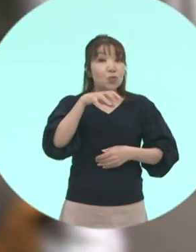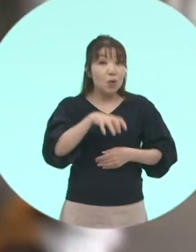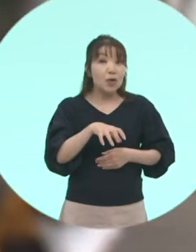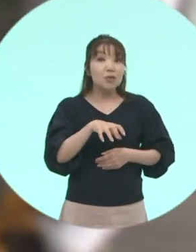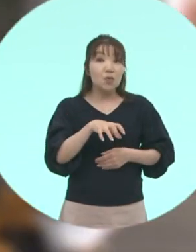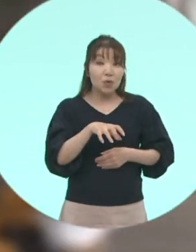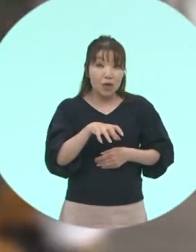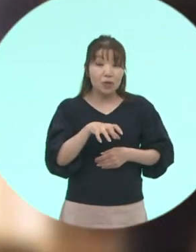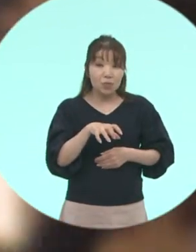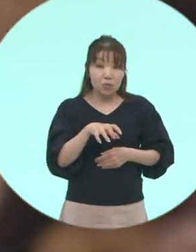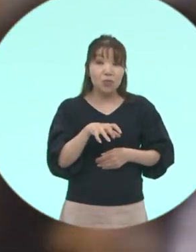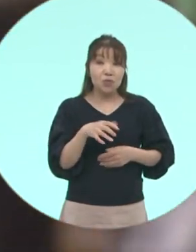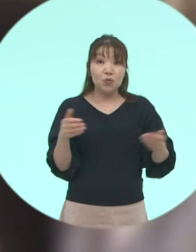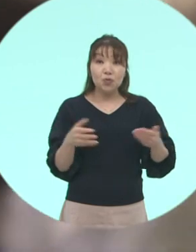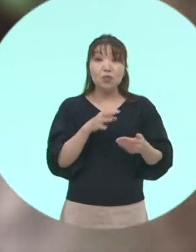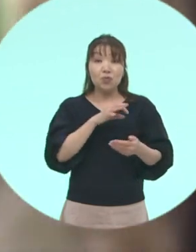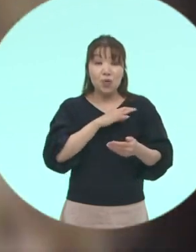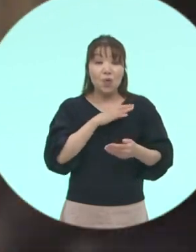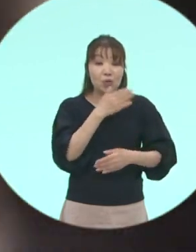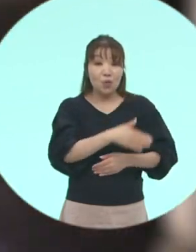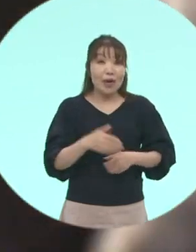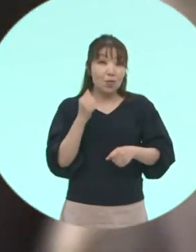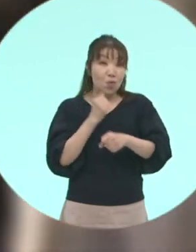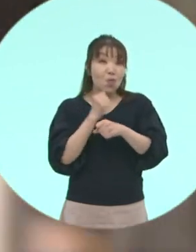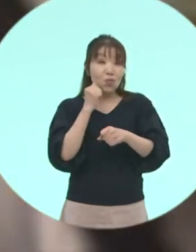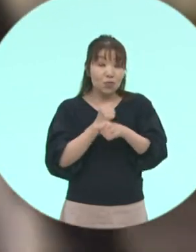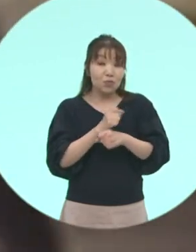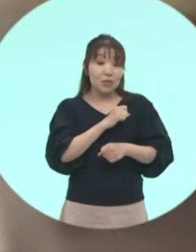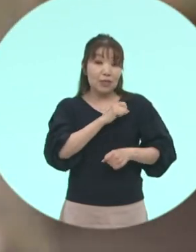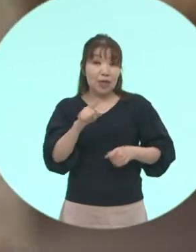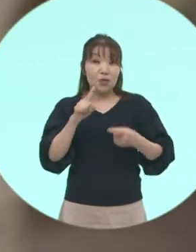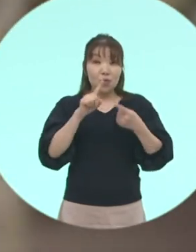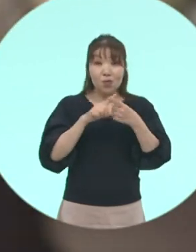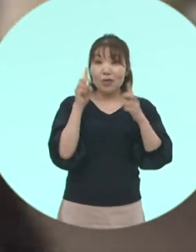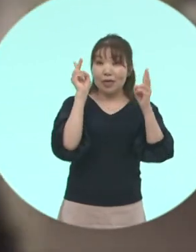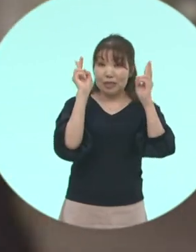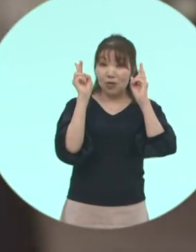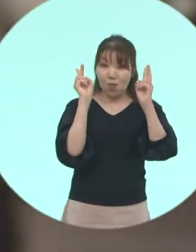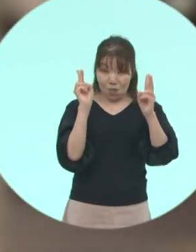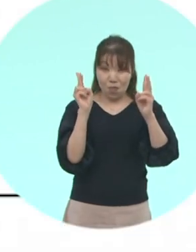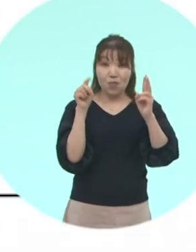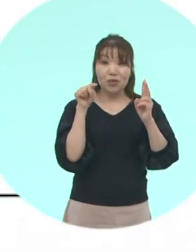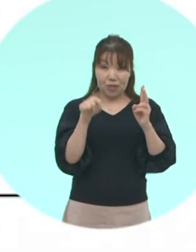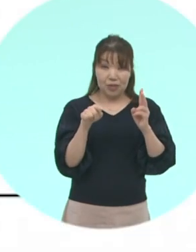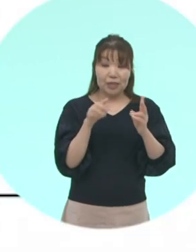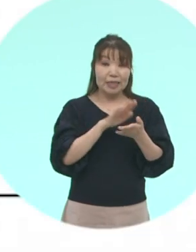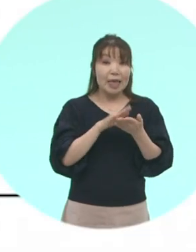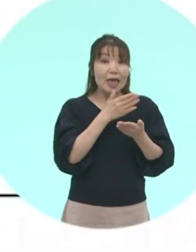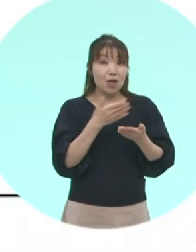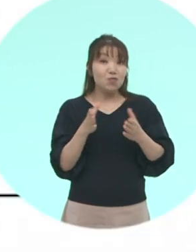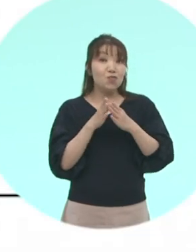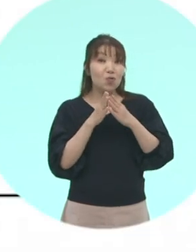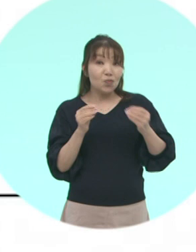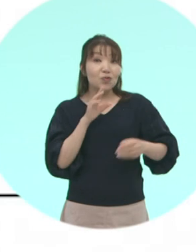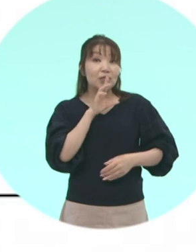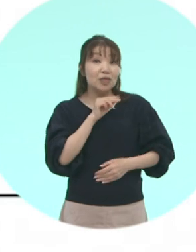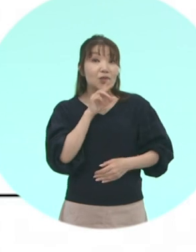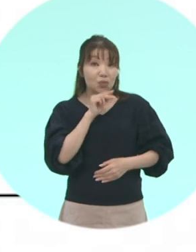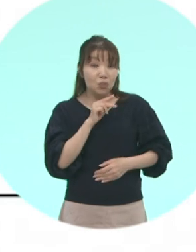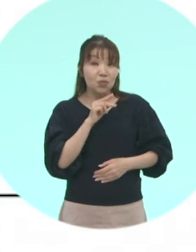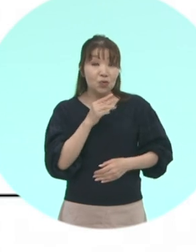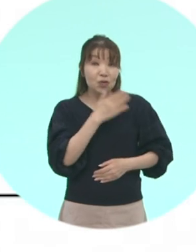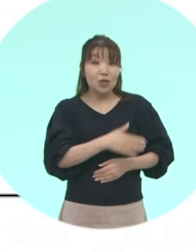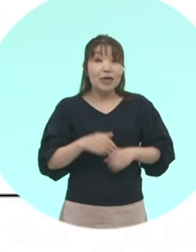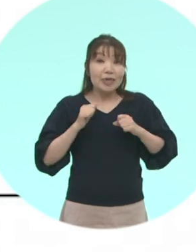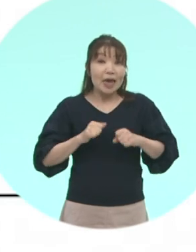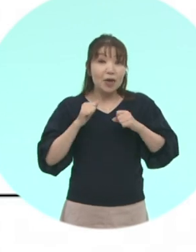における従業員の健康づくりに意欲のある企業に清流の国岐阜健